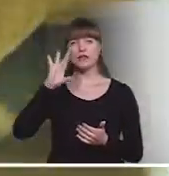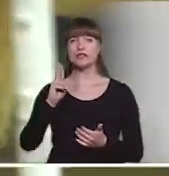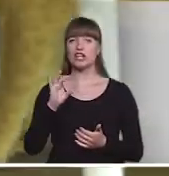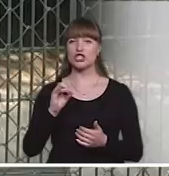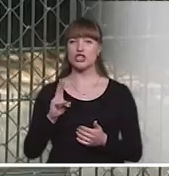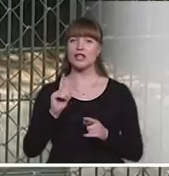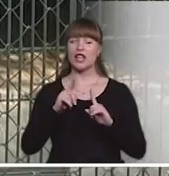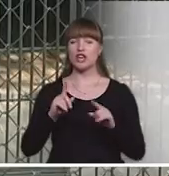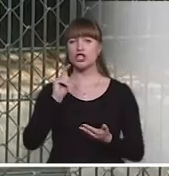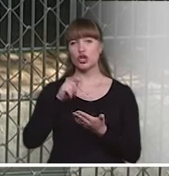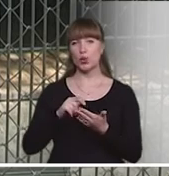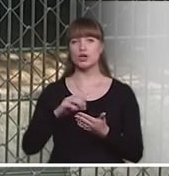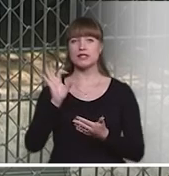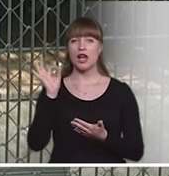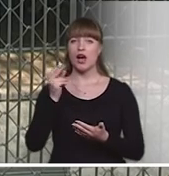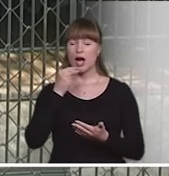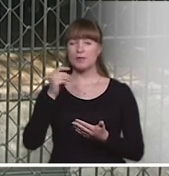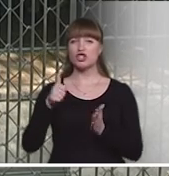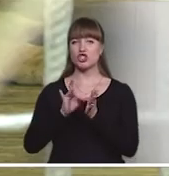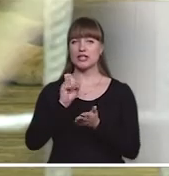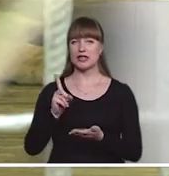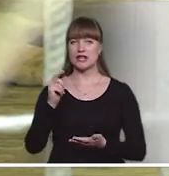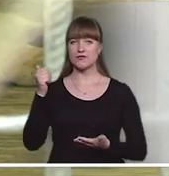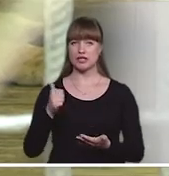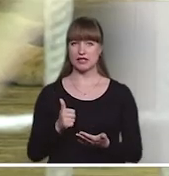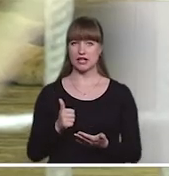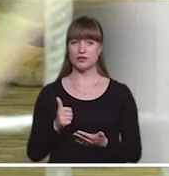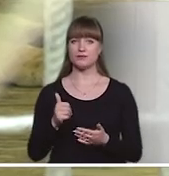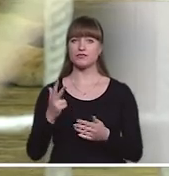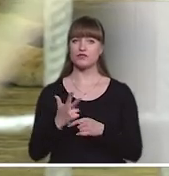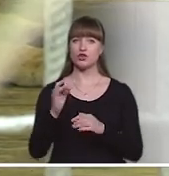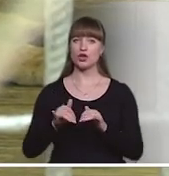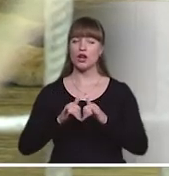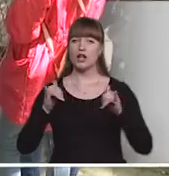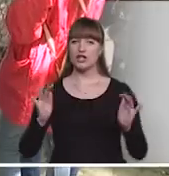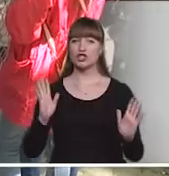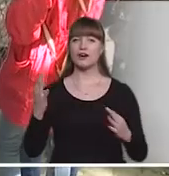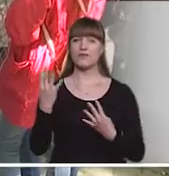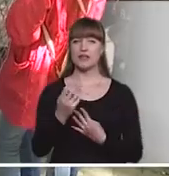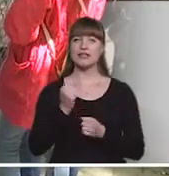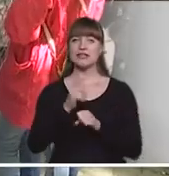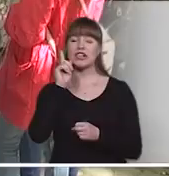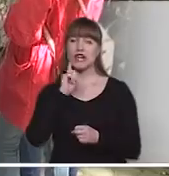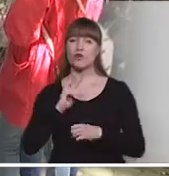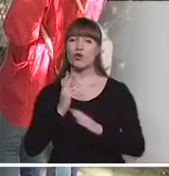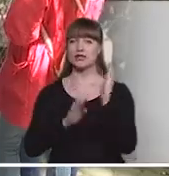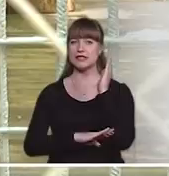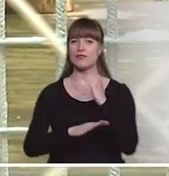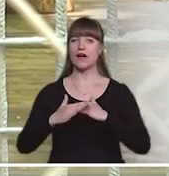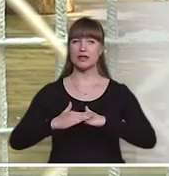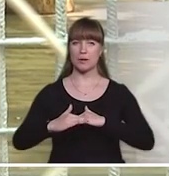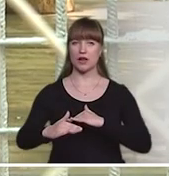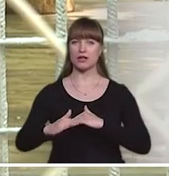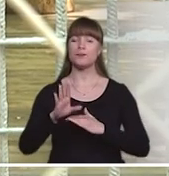крольчатина, реже курица. Обед 6 раз в неделю. В прошлом году для львицы почти втрое расширили вольер и сделали для комфорта деревянные